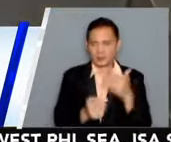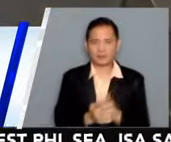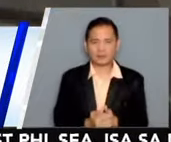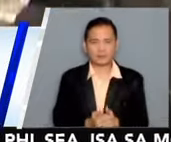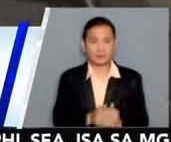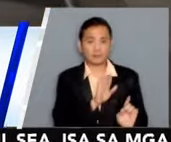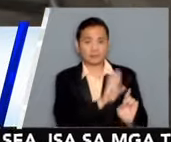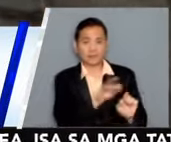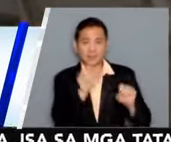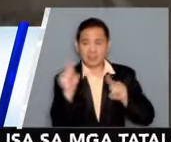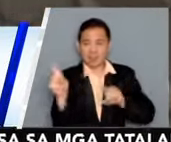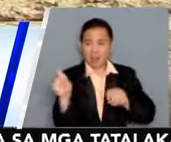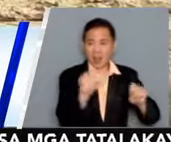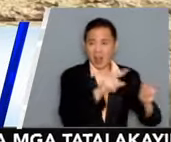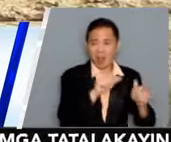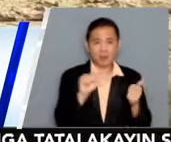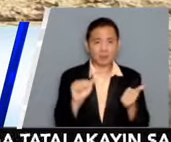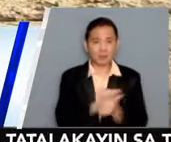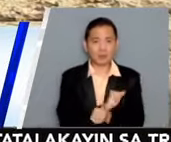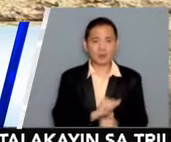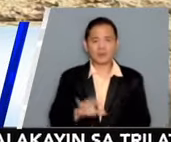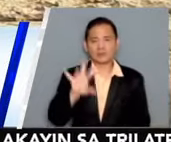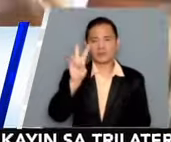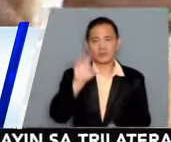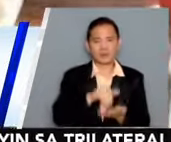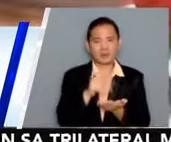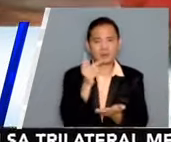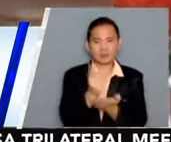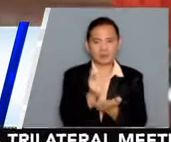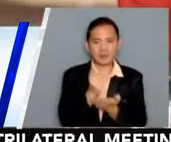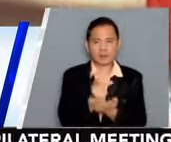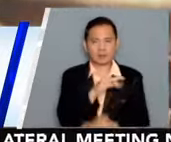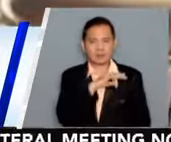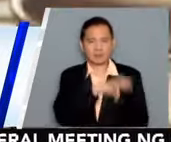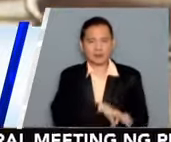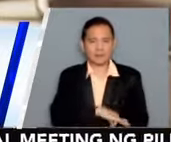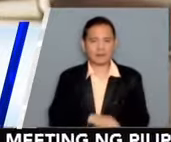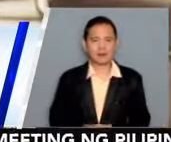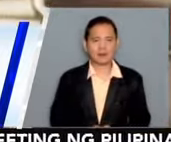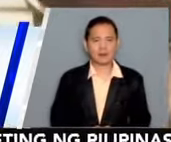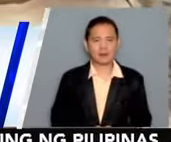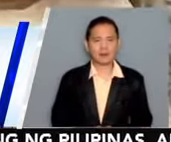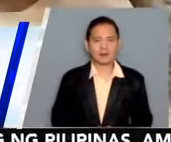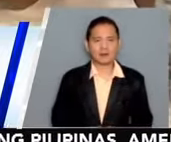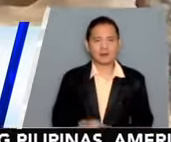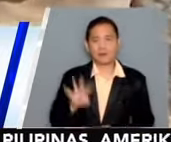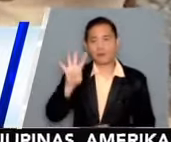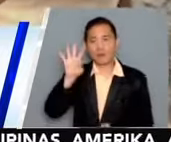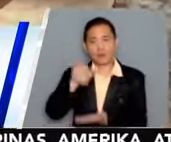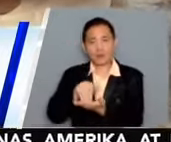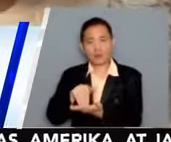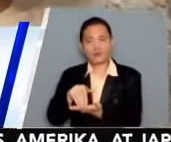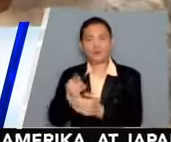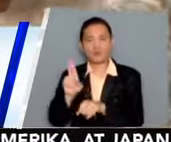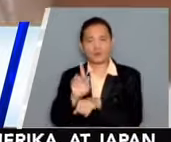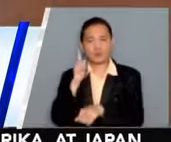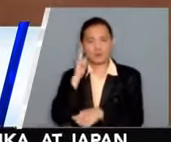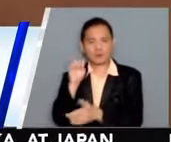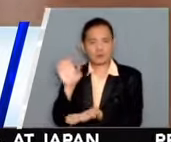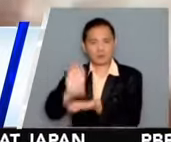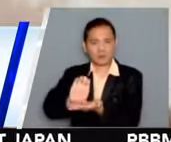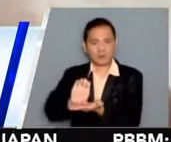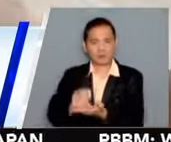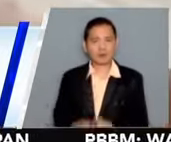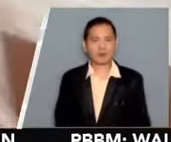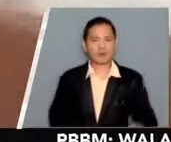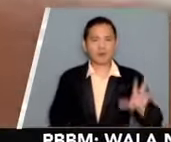nasa 7,000 pesos daw ang kabuang kita. 4,000 dyan ay puhunan, habang 3,000 pesos naman